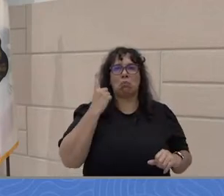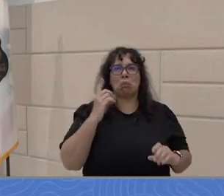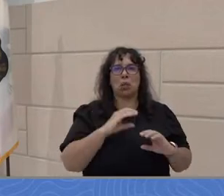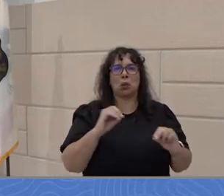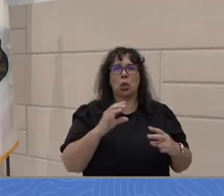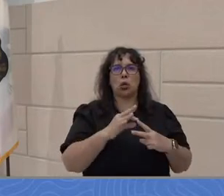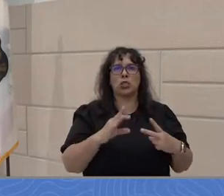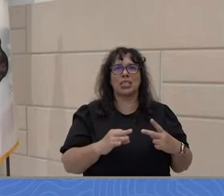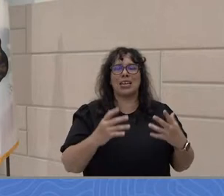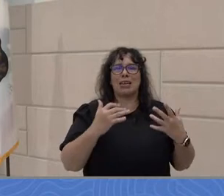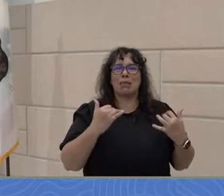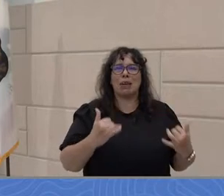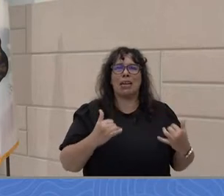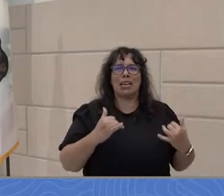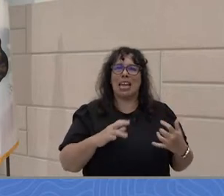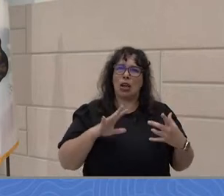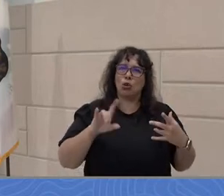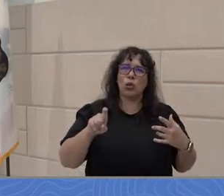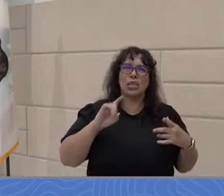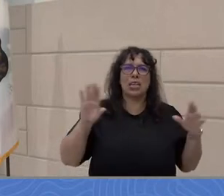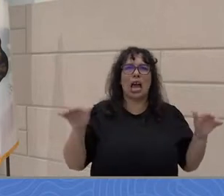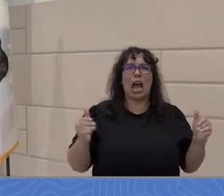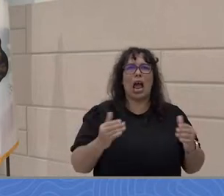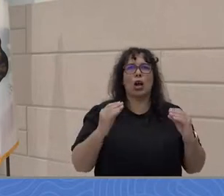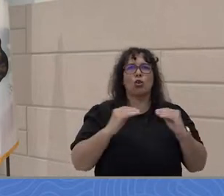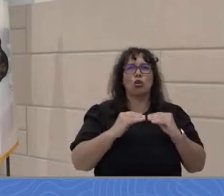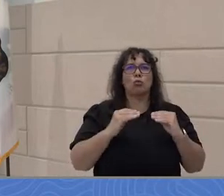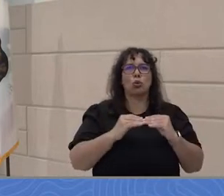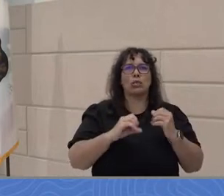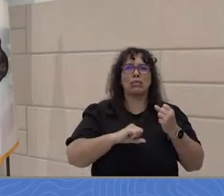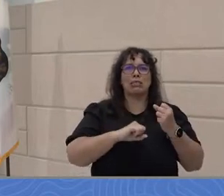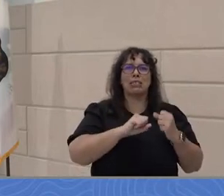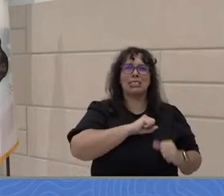យើងអត់បានធ្វើការស្ទង់វាស់ពេញមួយឆ្នាំរួចមកហើយដូច្នេះសូម